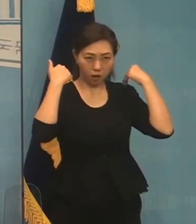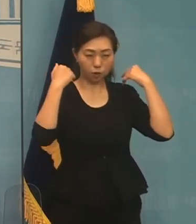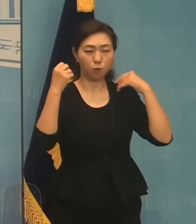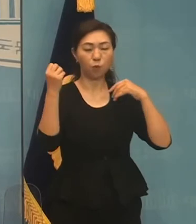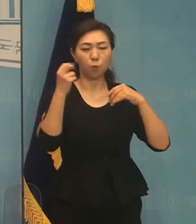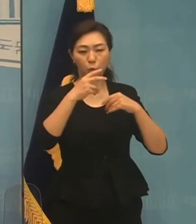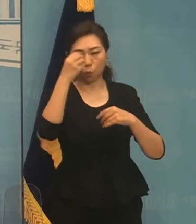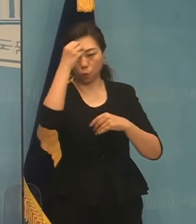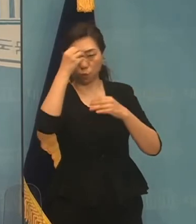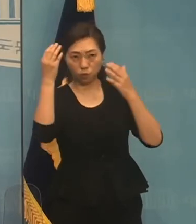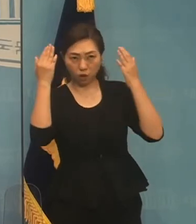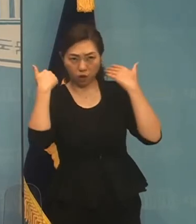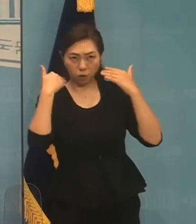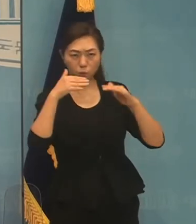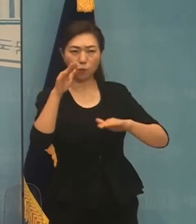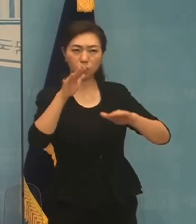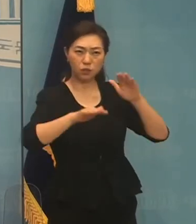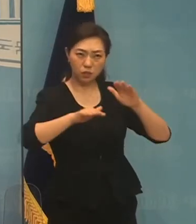대한민국 국민,